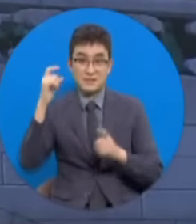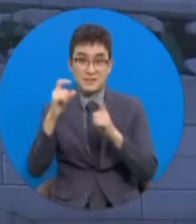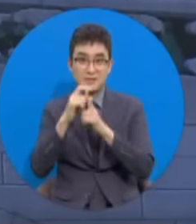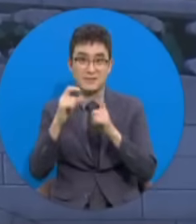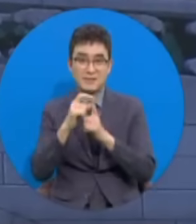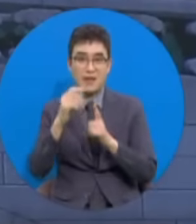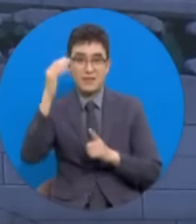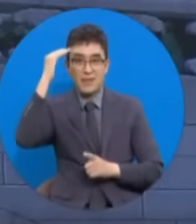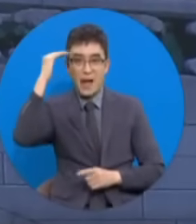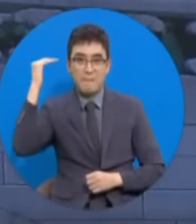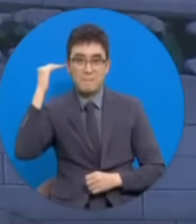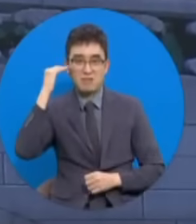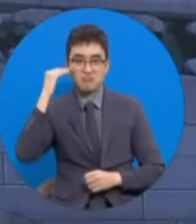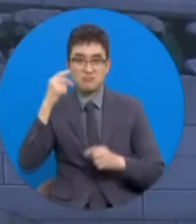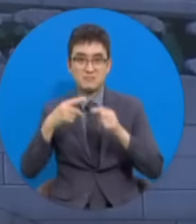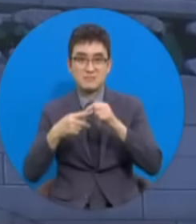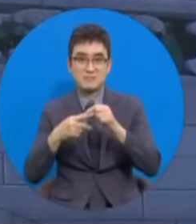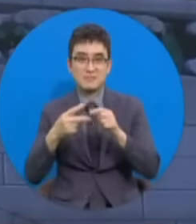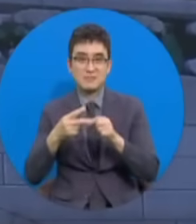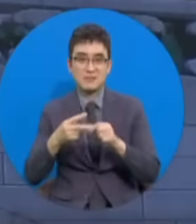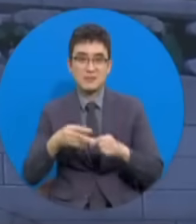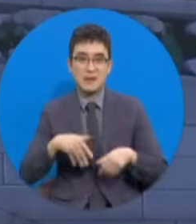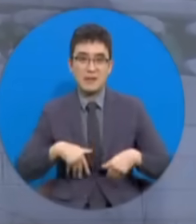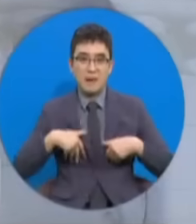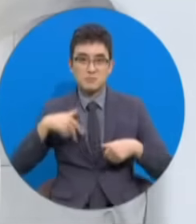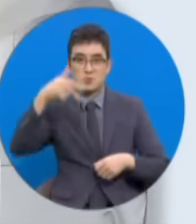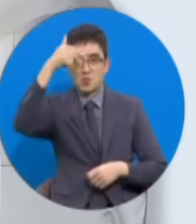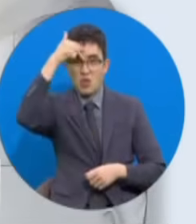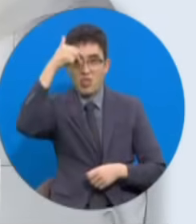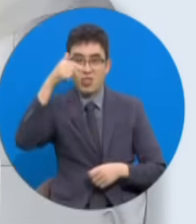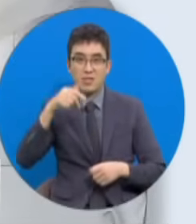불렀다가 이랬다 저랬다 하고 있다는 보도도 나왔습니다.